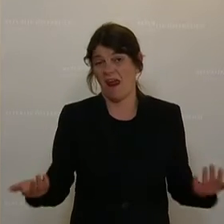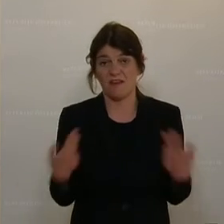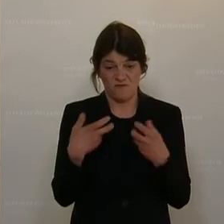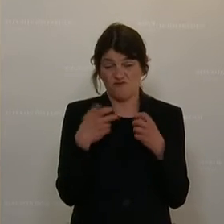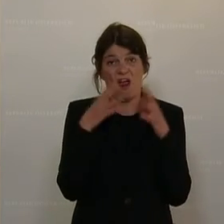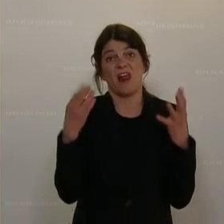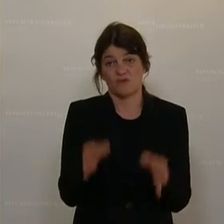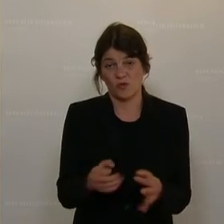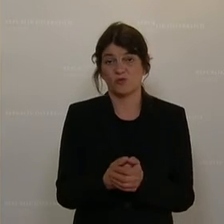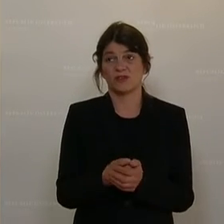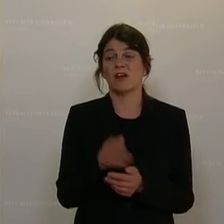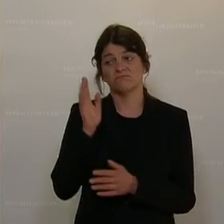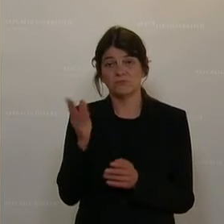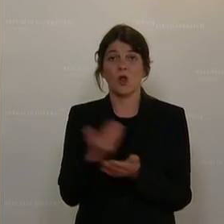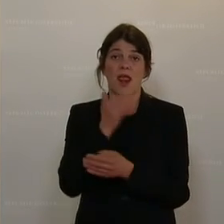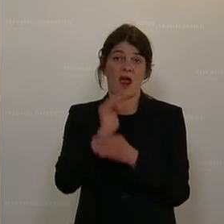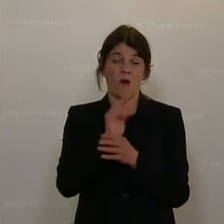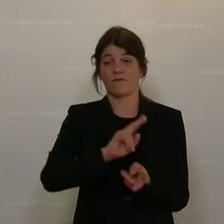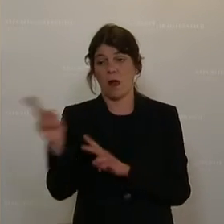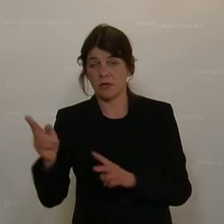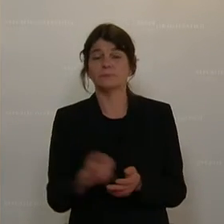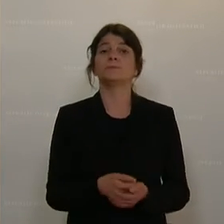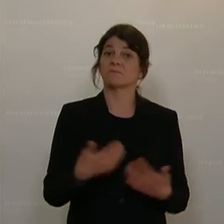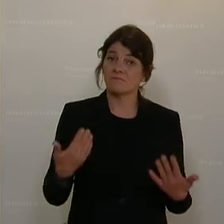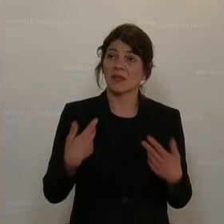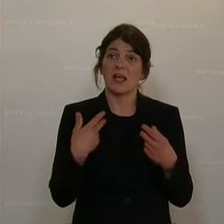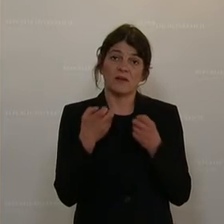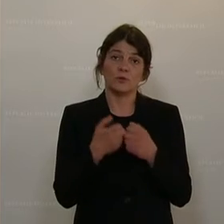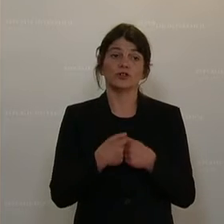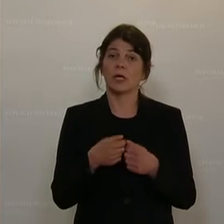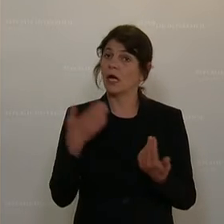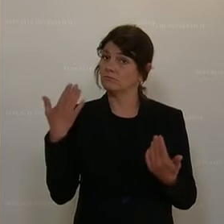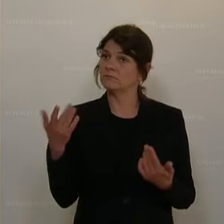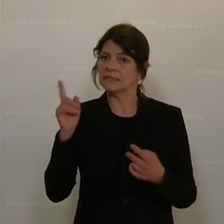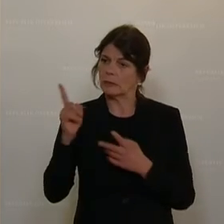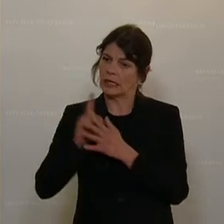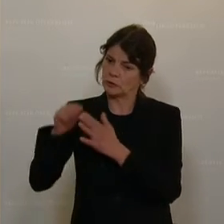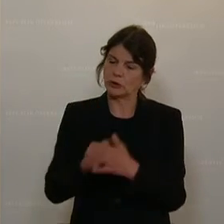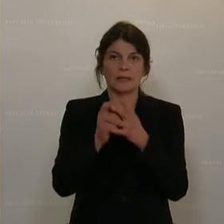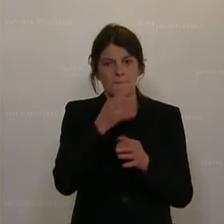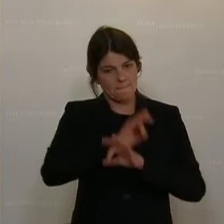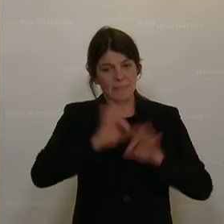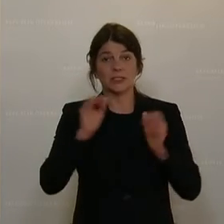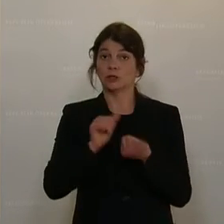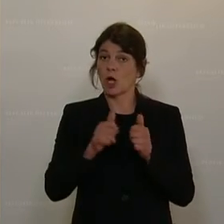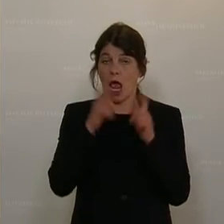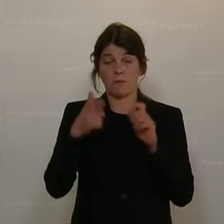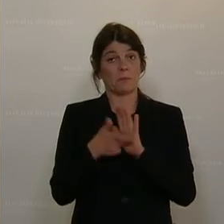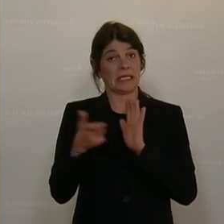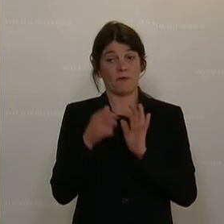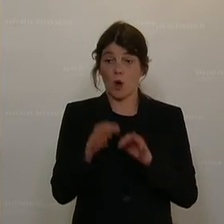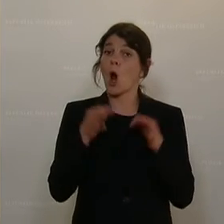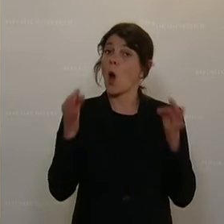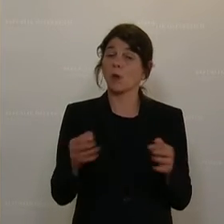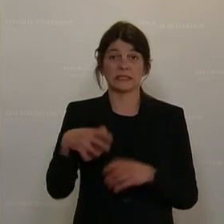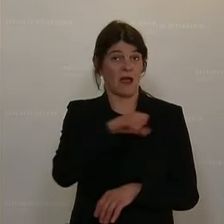dennoch alles Gute für seine neue Aufgabe und vor allem, dass er dazu beiträgt, die besten sportlichen Rahmenbedingungen für große